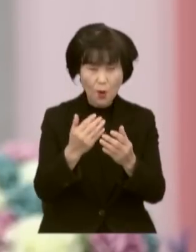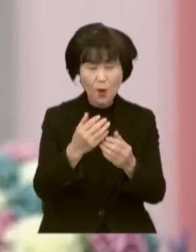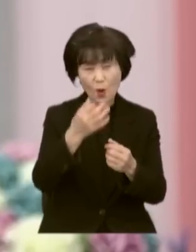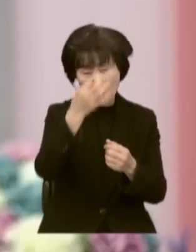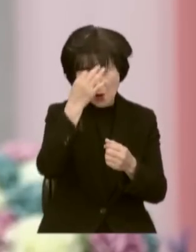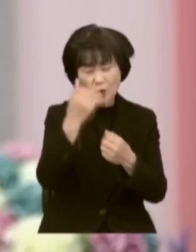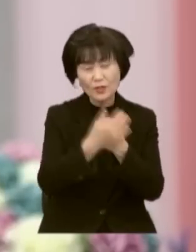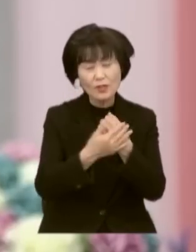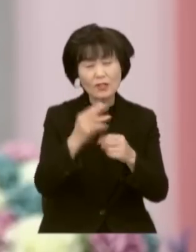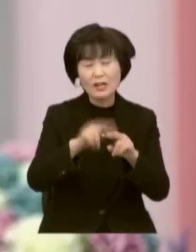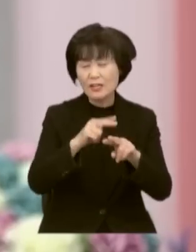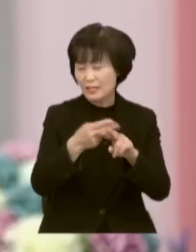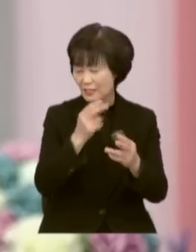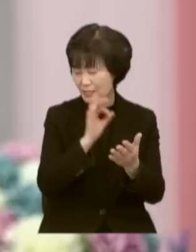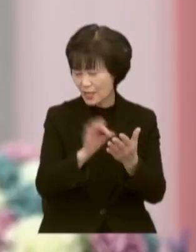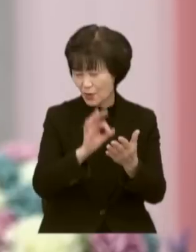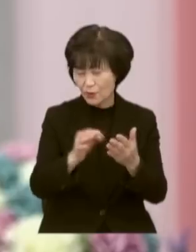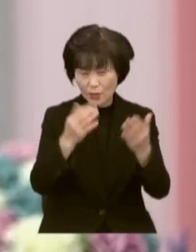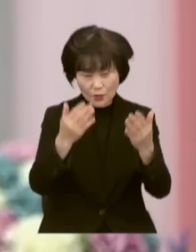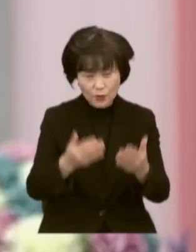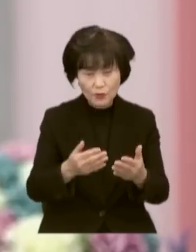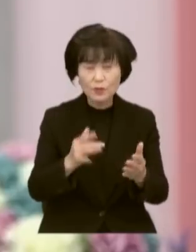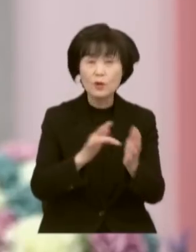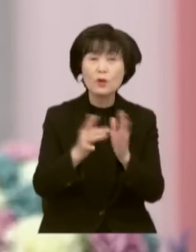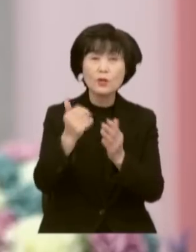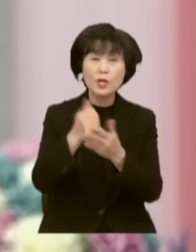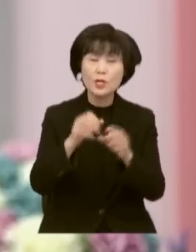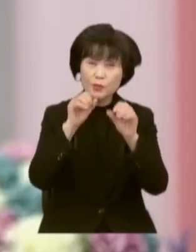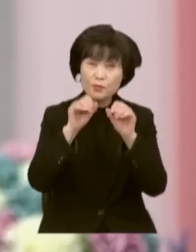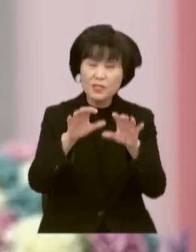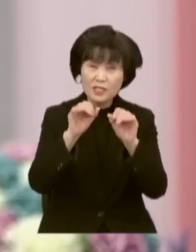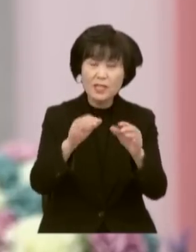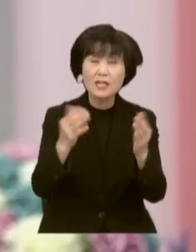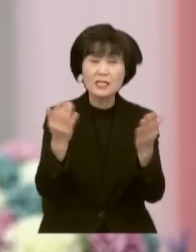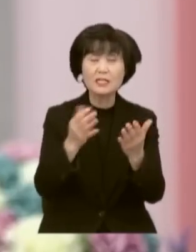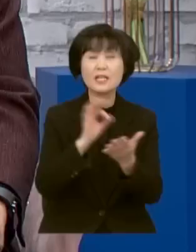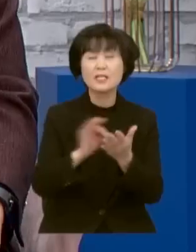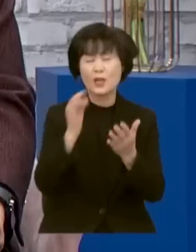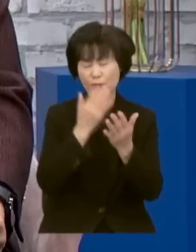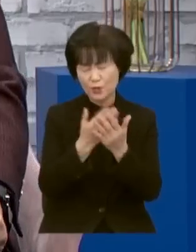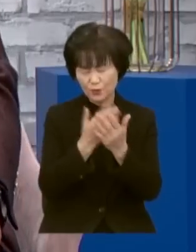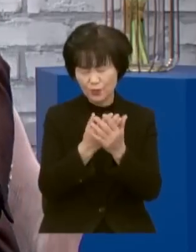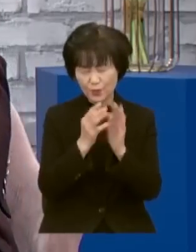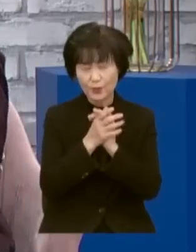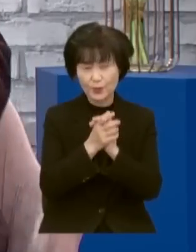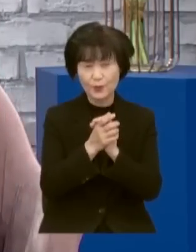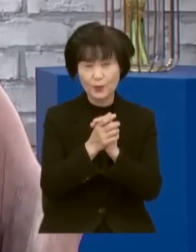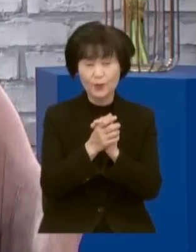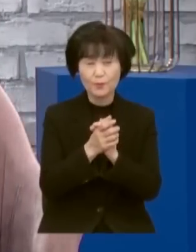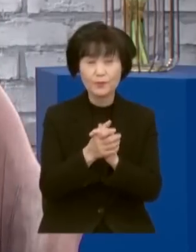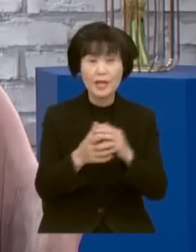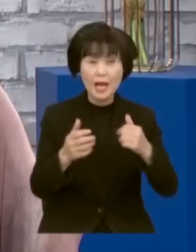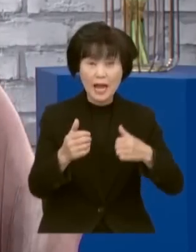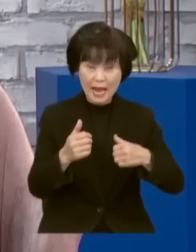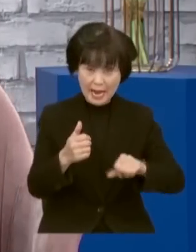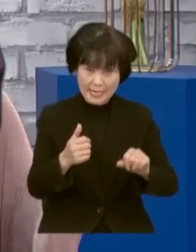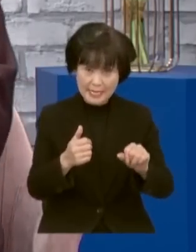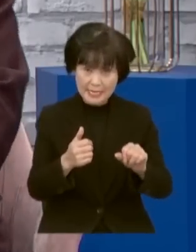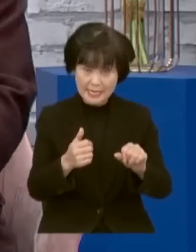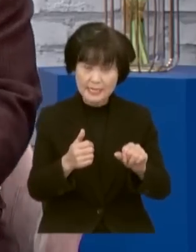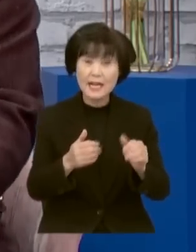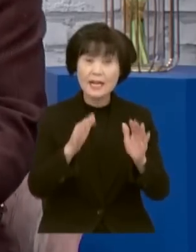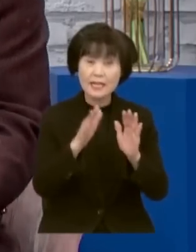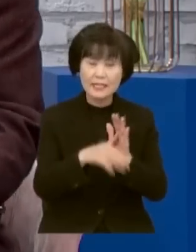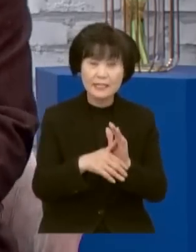사용하셔서 예수님 전하는데 써주세요. 이렇게밖에 기도가 안 나가는 거죠. 아니 처음에 처음에 태어날 때 아기 네. 날